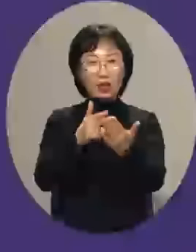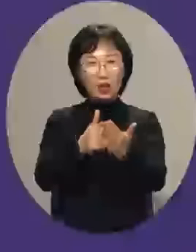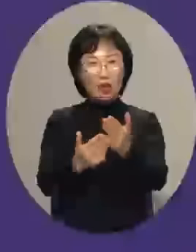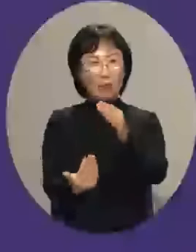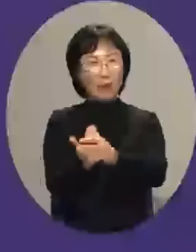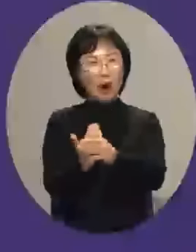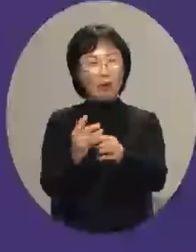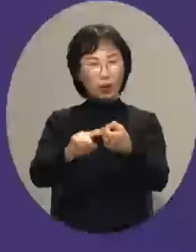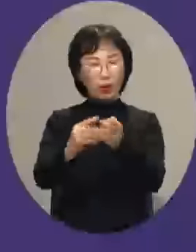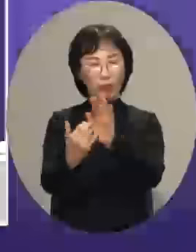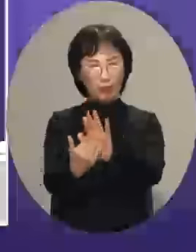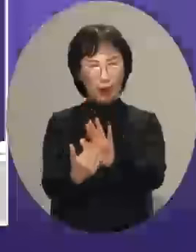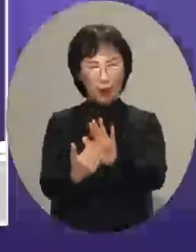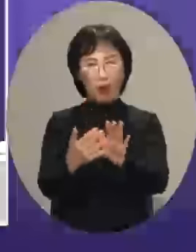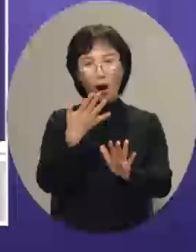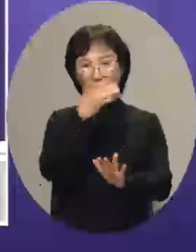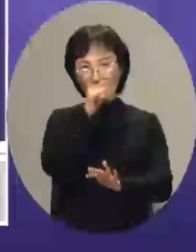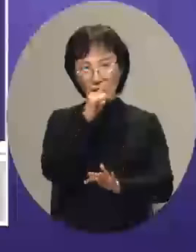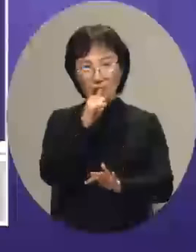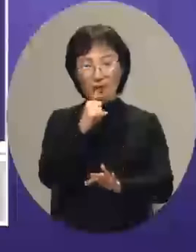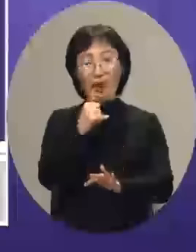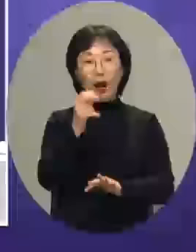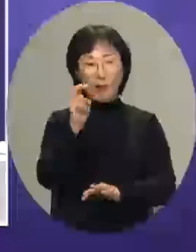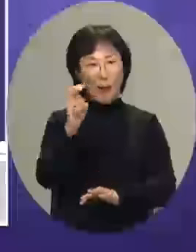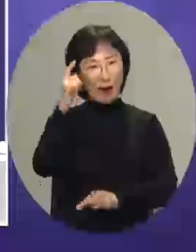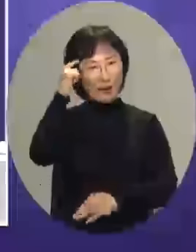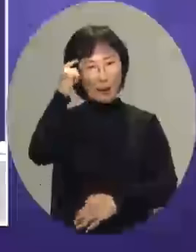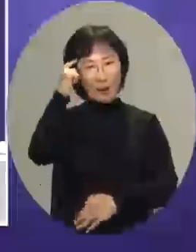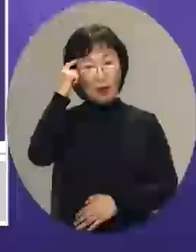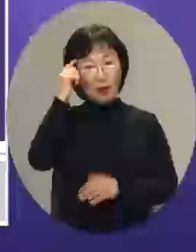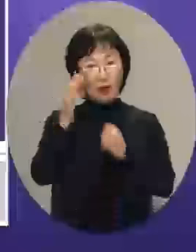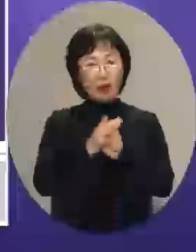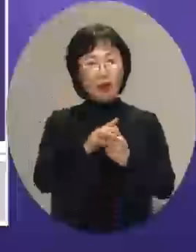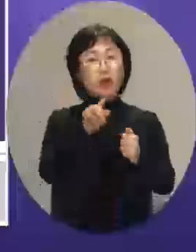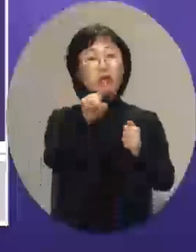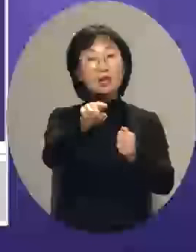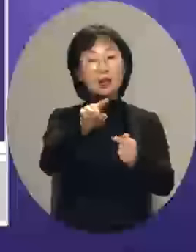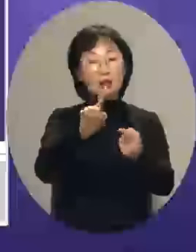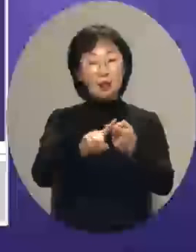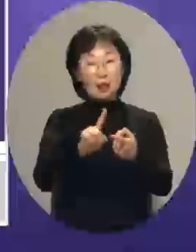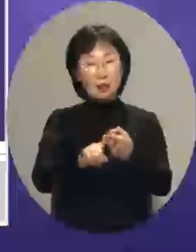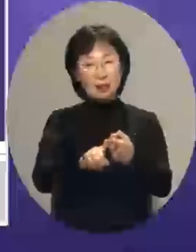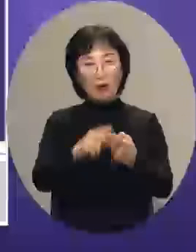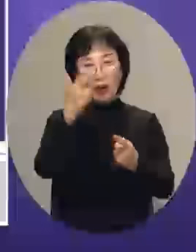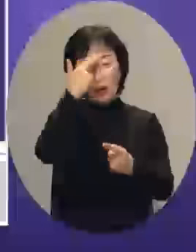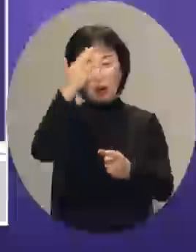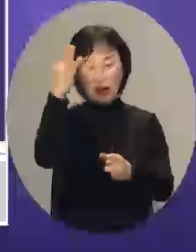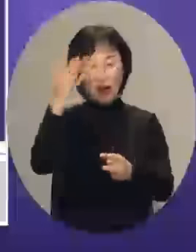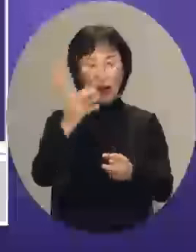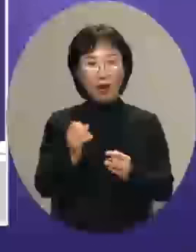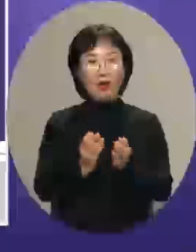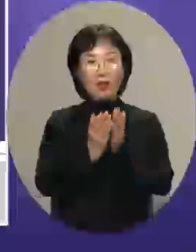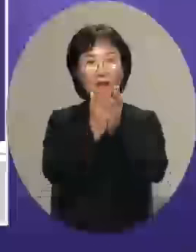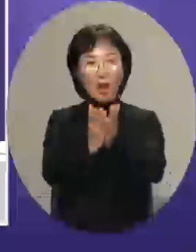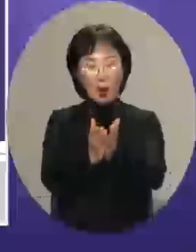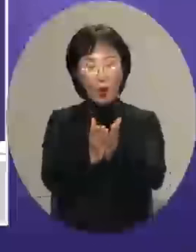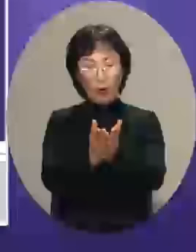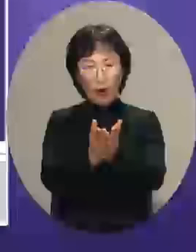피할 수 있었을 것이다. 저는 이렇게 생각하는데요. 이성윤 후보는 과거에 세월호 참사